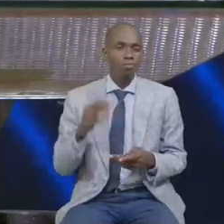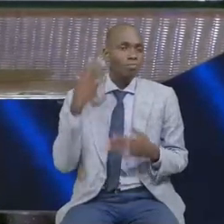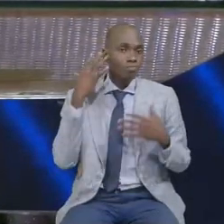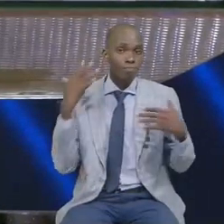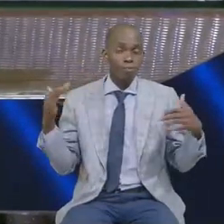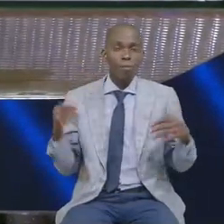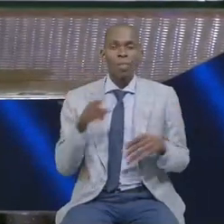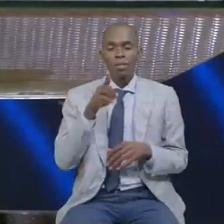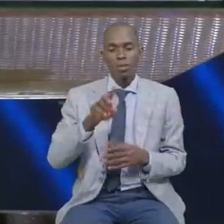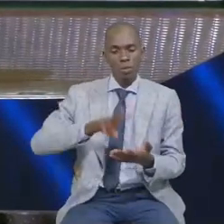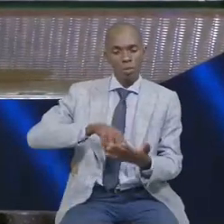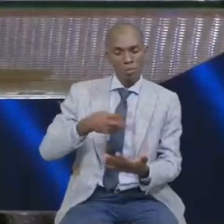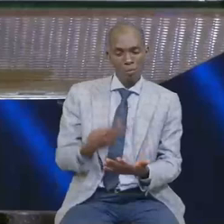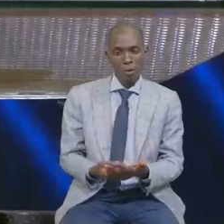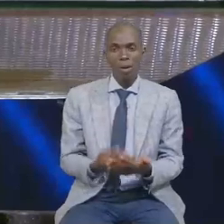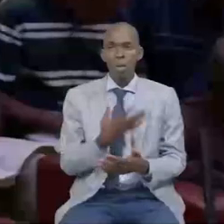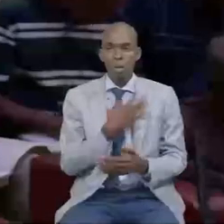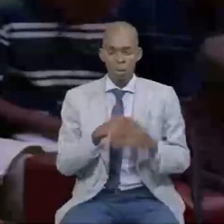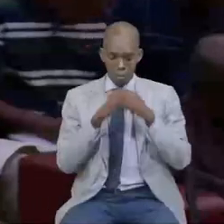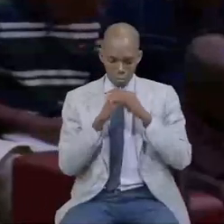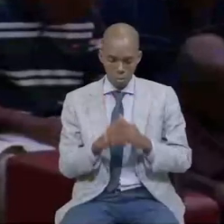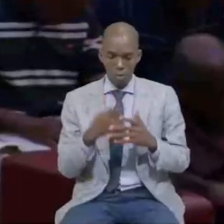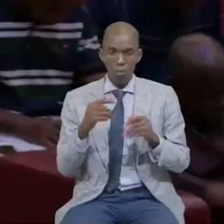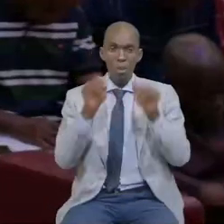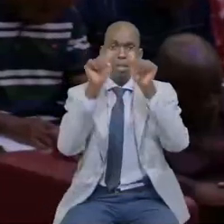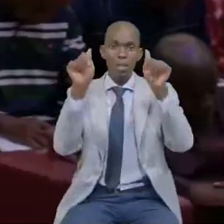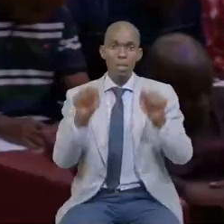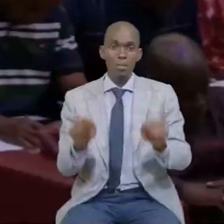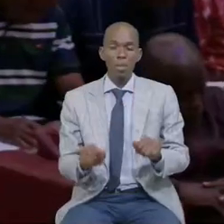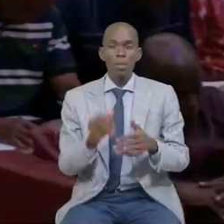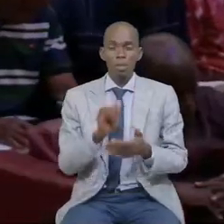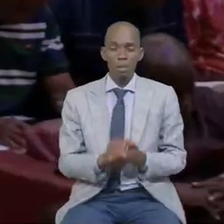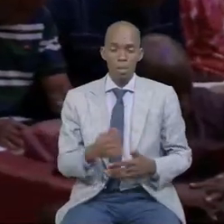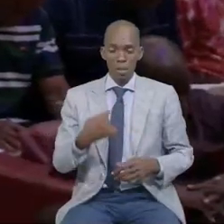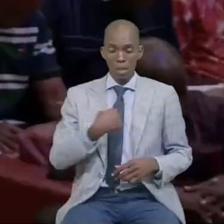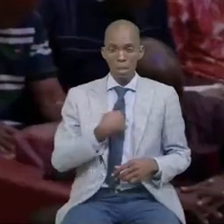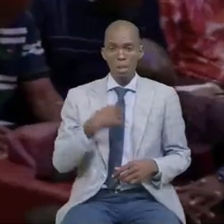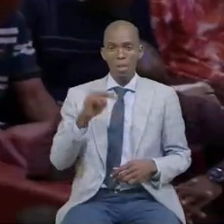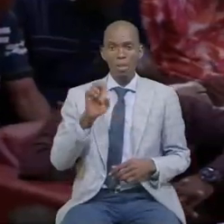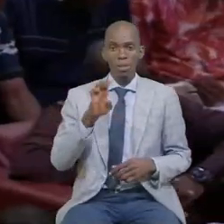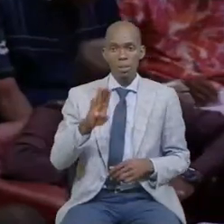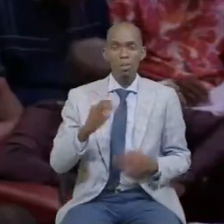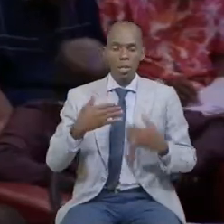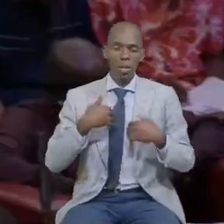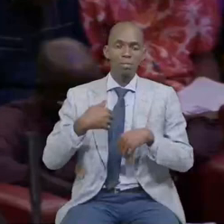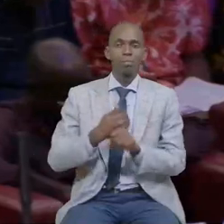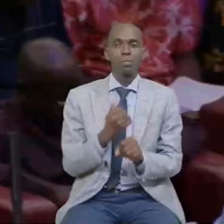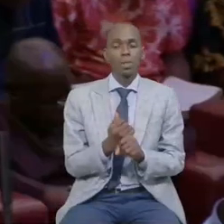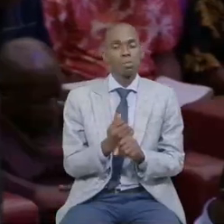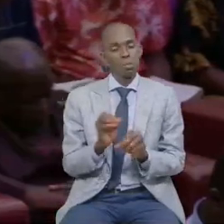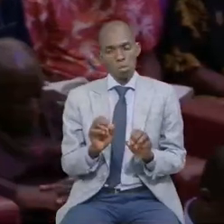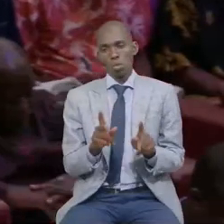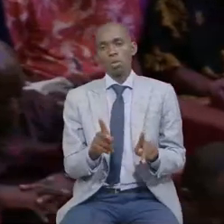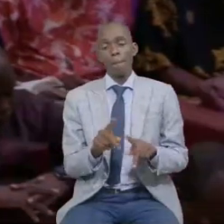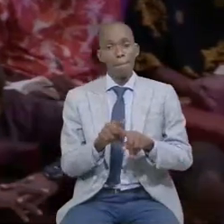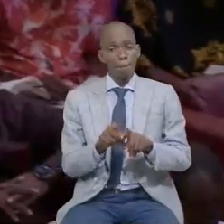cornemuse et de toutes sortes d'instruments, vous vous prosternerez et vous adorerez la